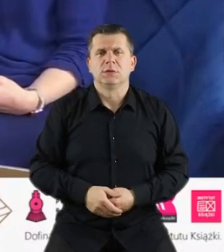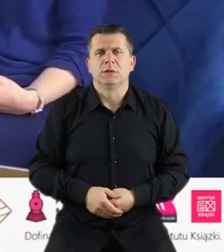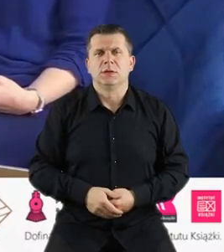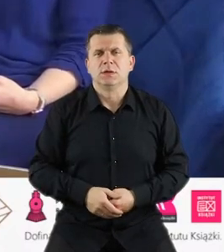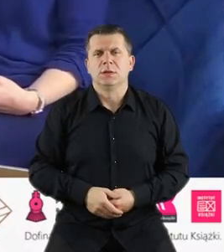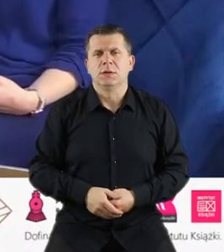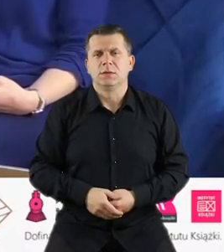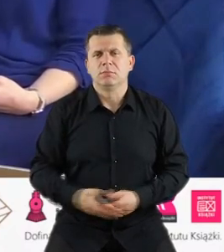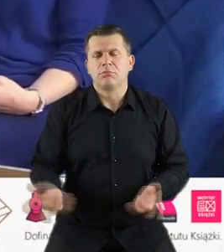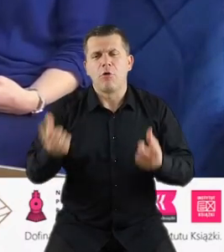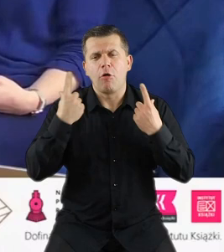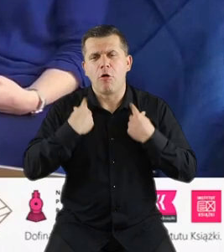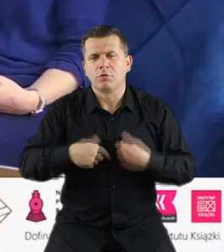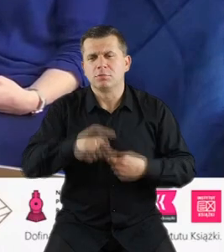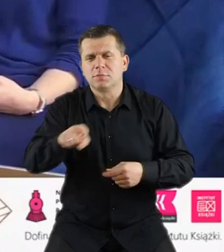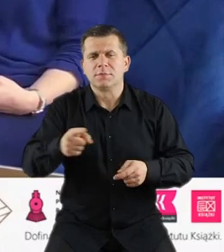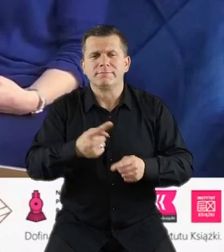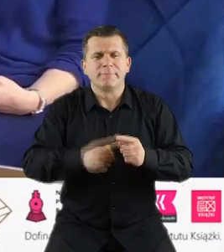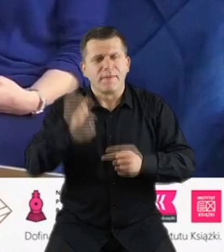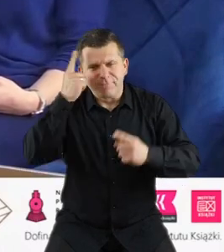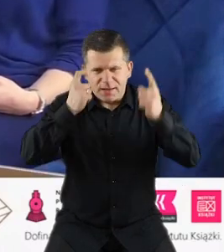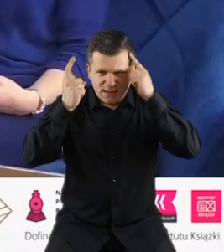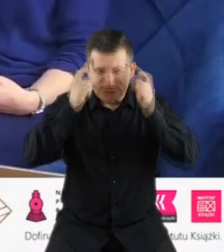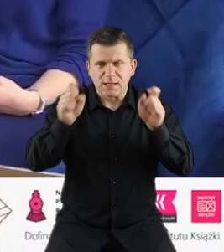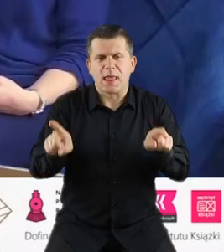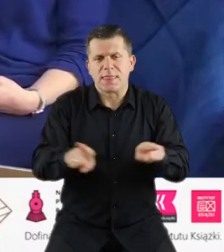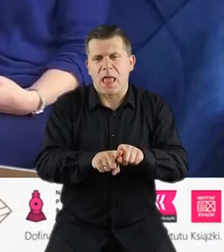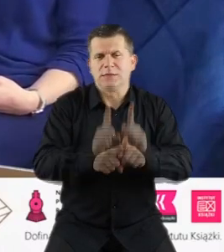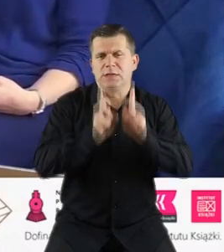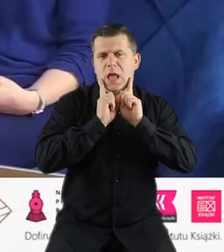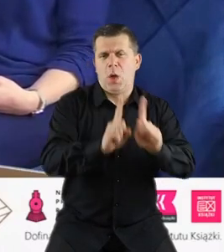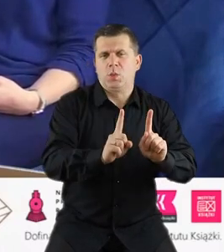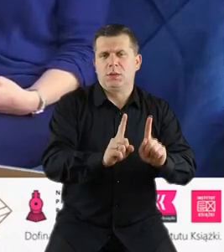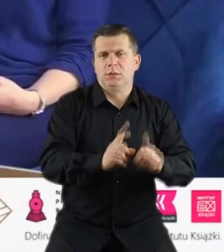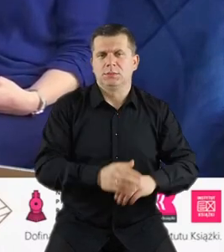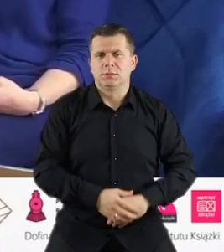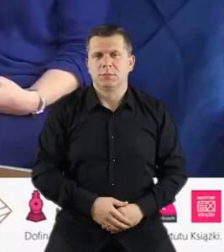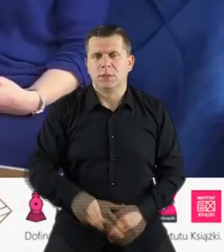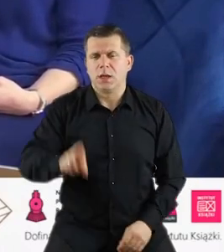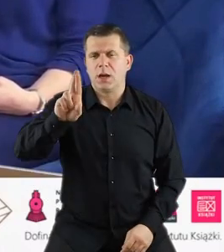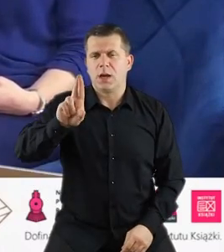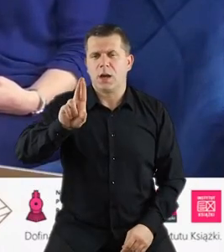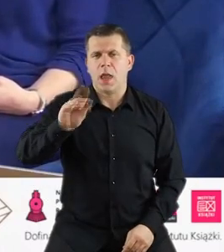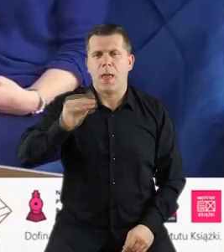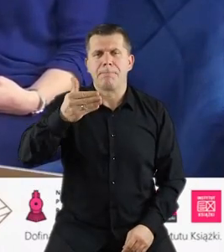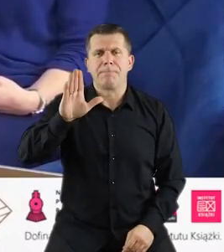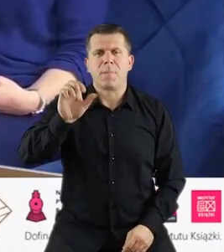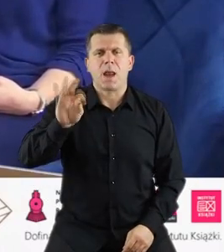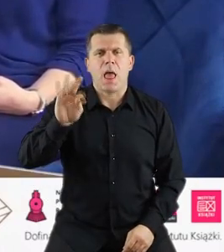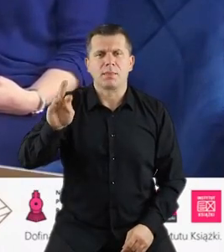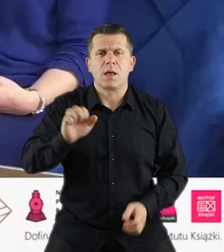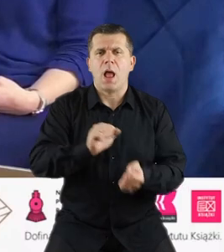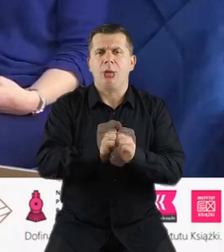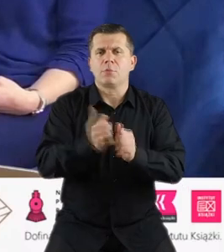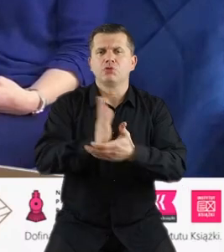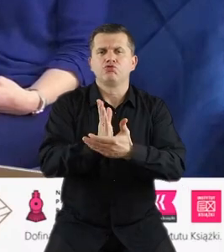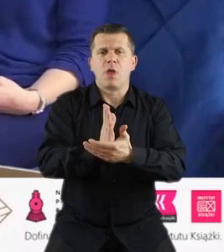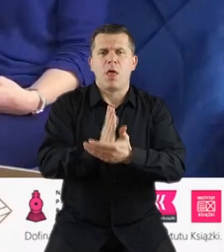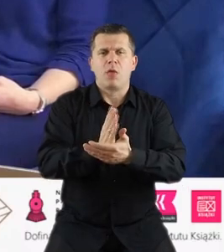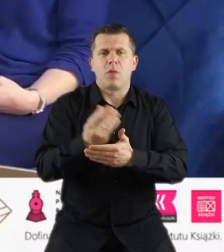postacie, postacie fikcyjne i autentyczne, takie właśnie jak Rembrandt czy